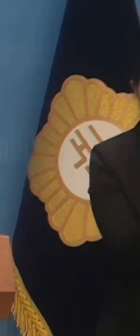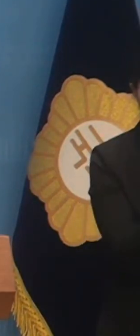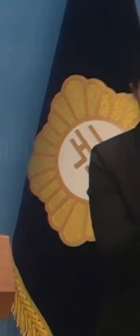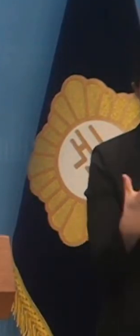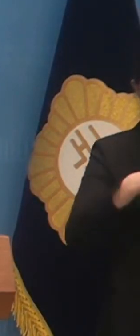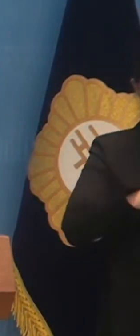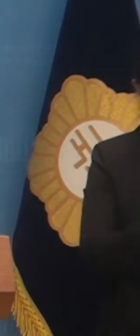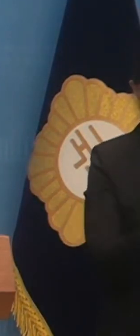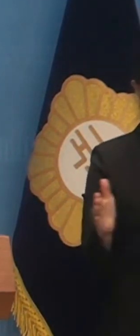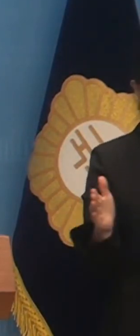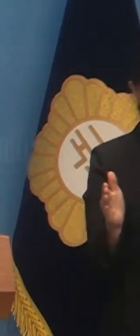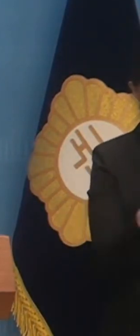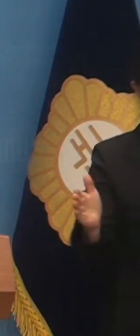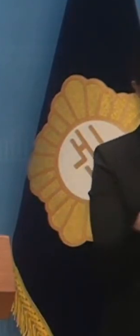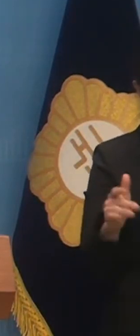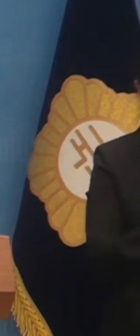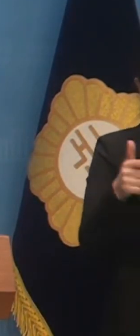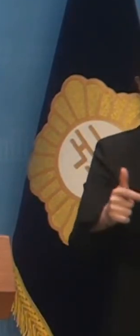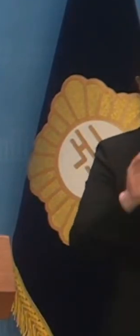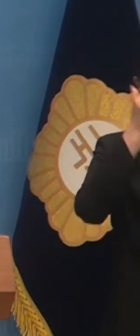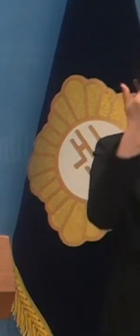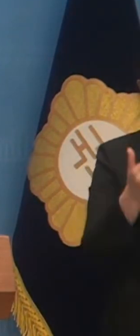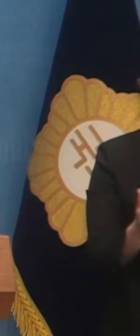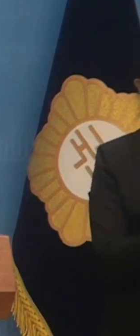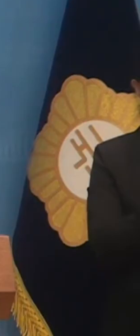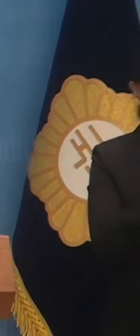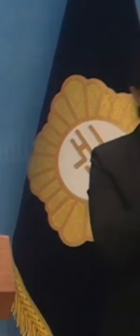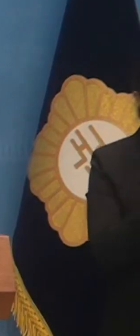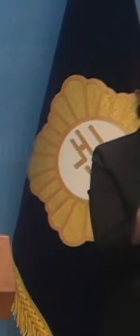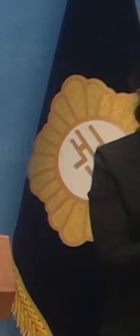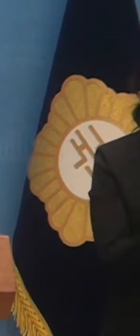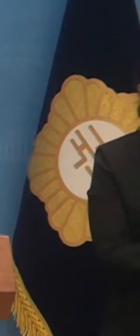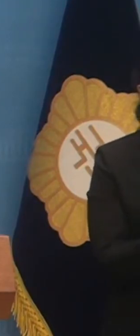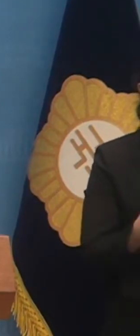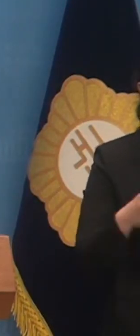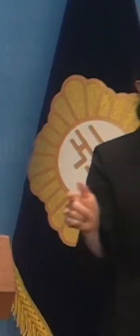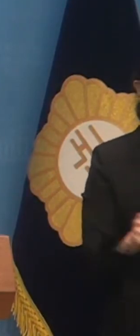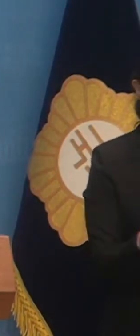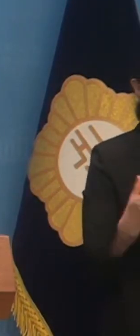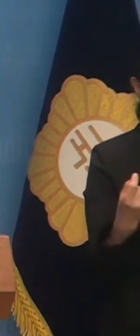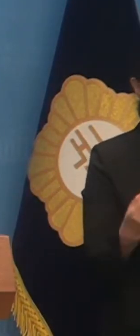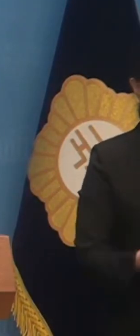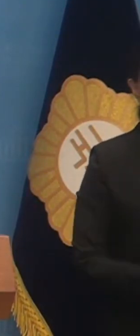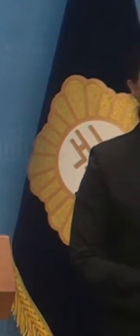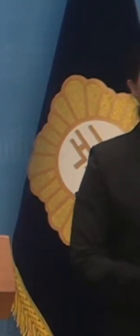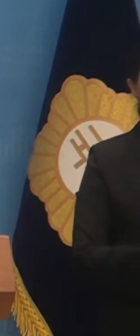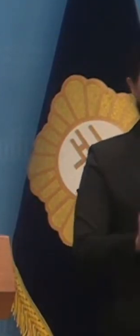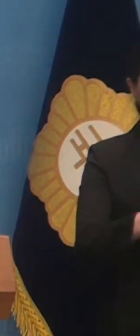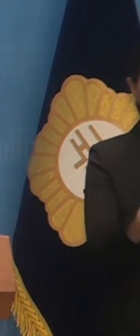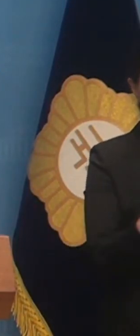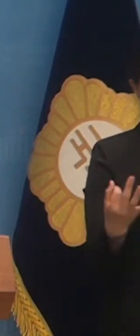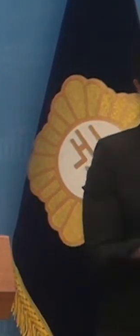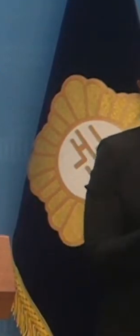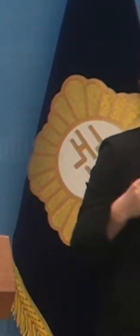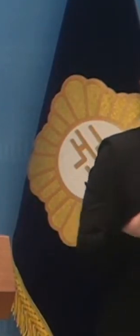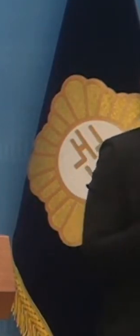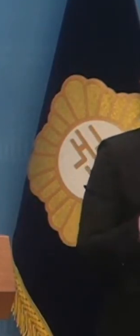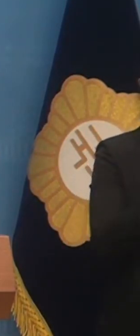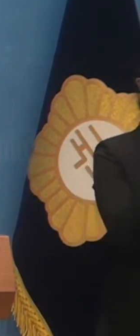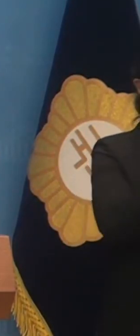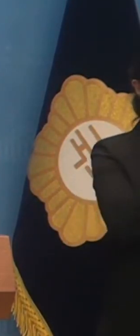산입범위 확대까지 더해지면 실질 임금은 오히려 줄어드는 상황입니다. 지금의 최저임금으로는